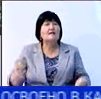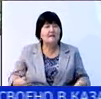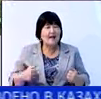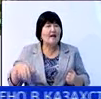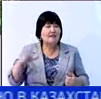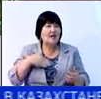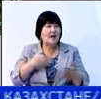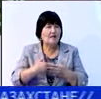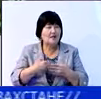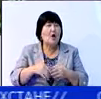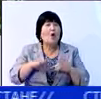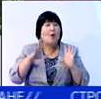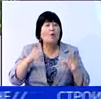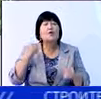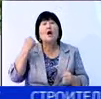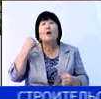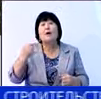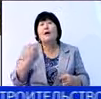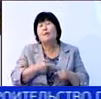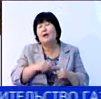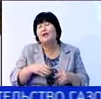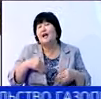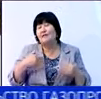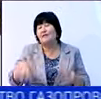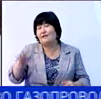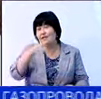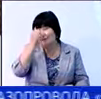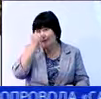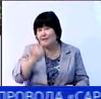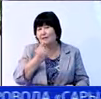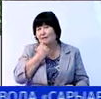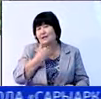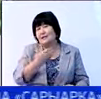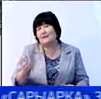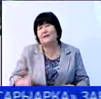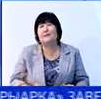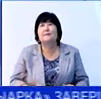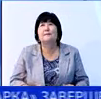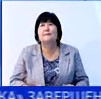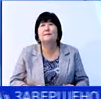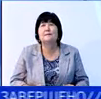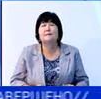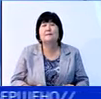все внесли лепту в общую победу. Поэтому я выражаю всем спортсменам огромную благодарность.